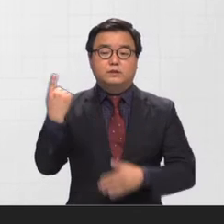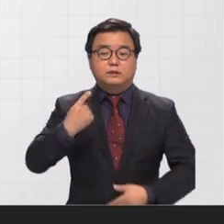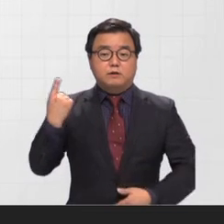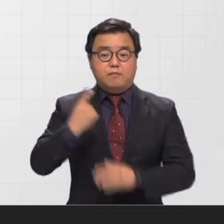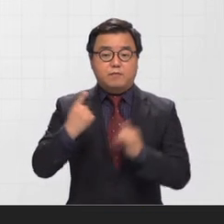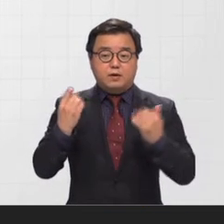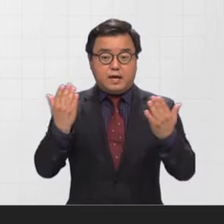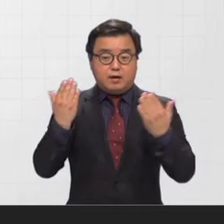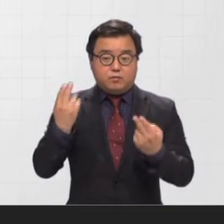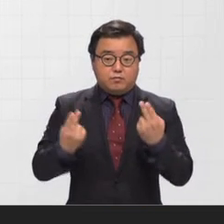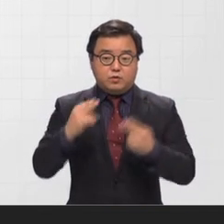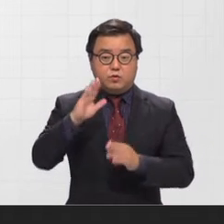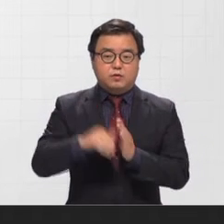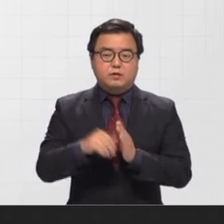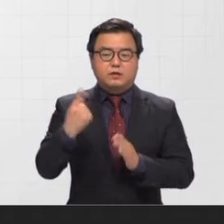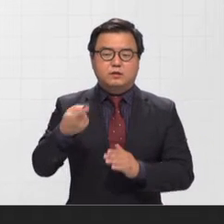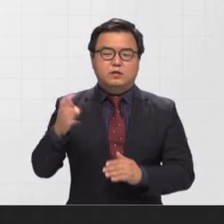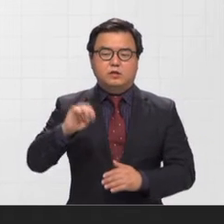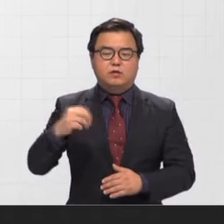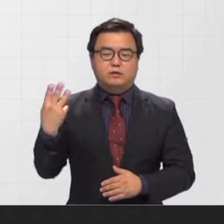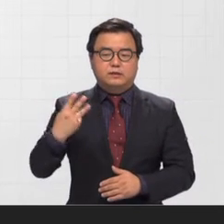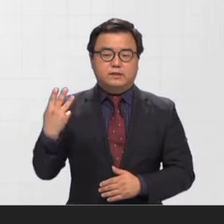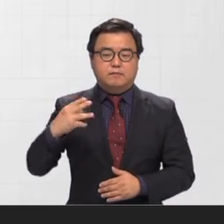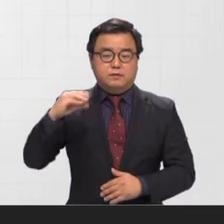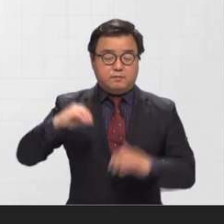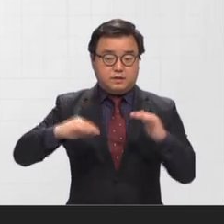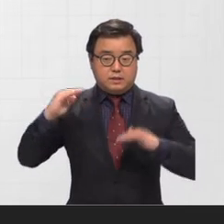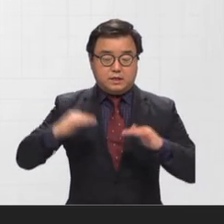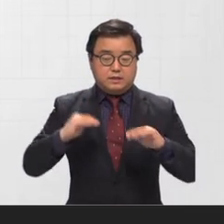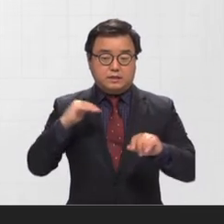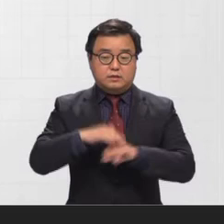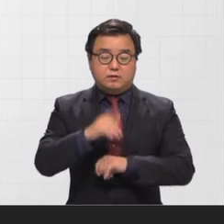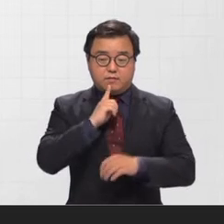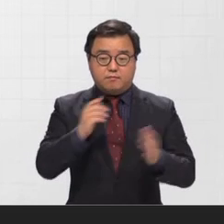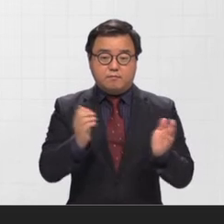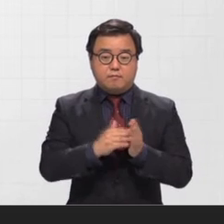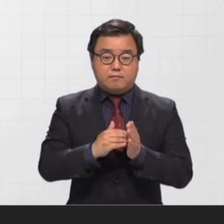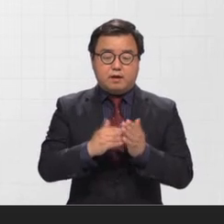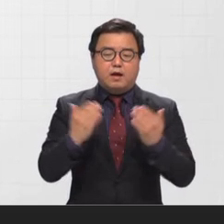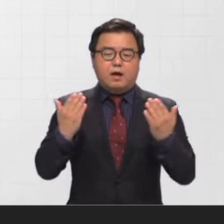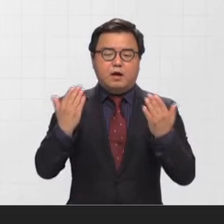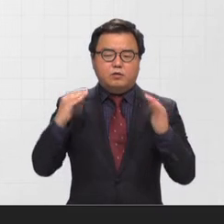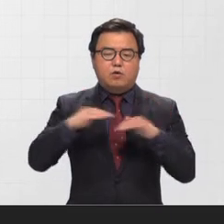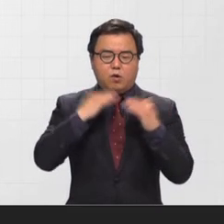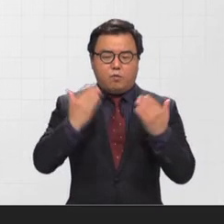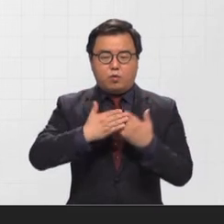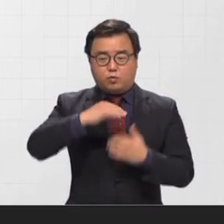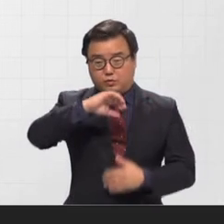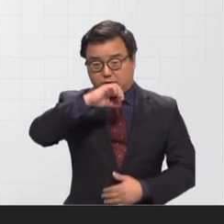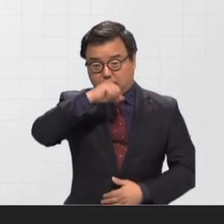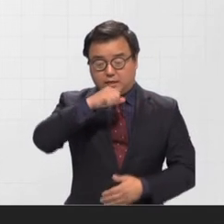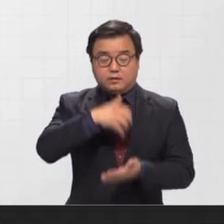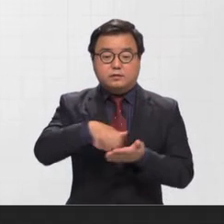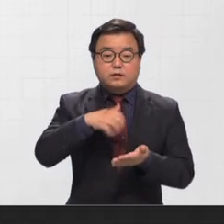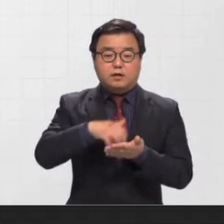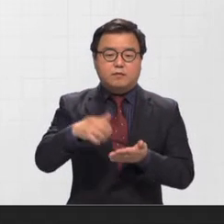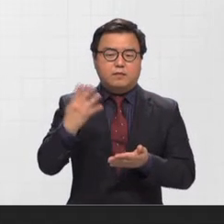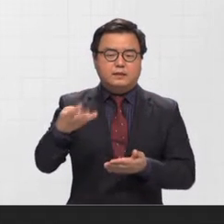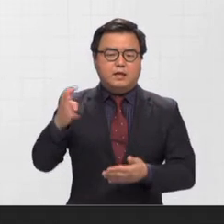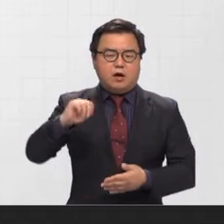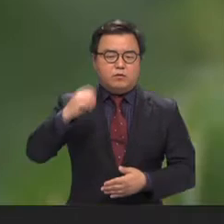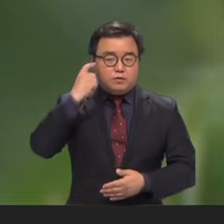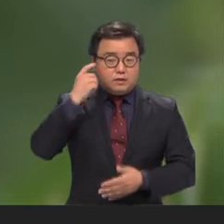1억 3천만 원 이상 차이나는 것으로 이들 학교의 전체 예산이 사옥은 규모라는 점에서 3분의 1을 웃도는 큰